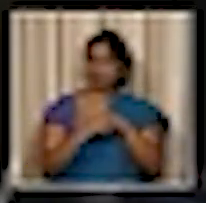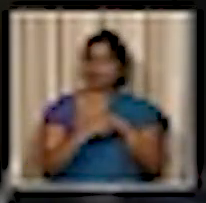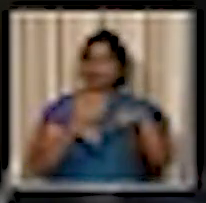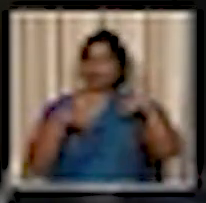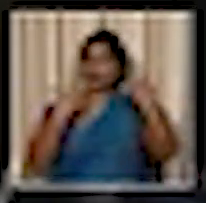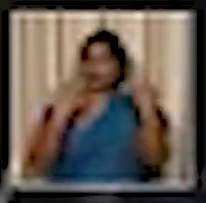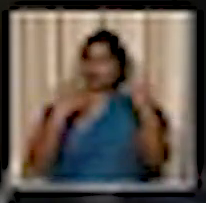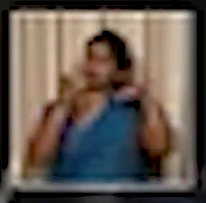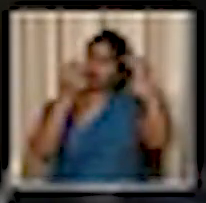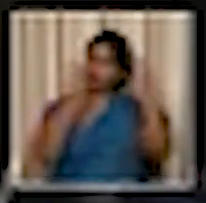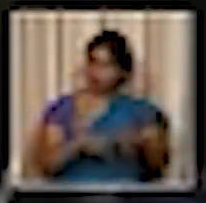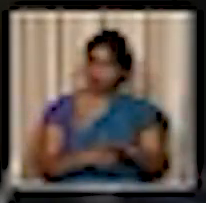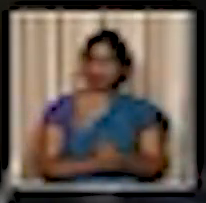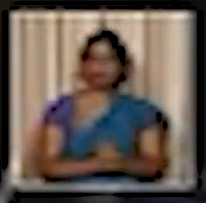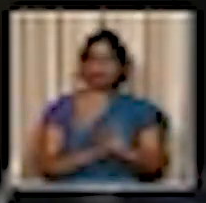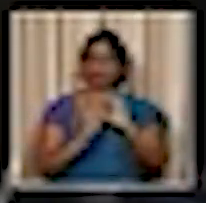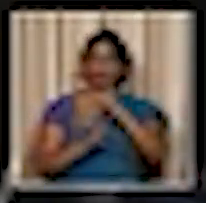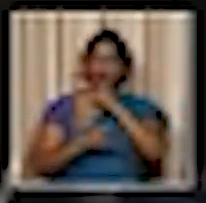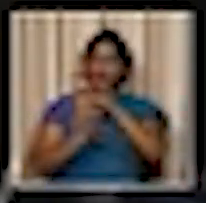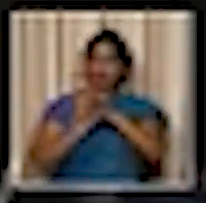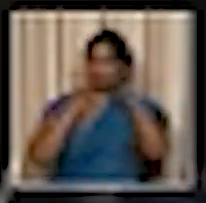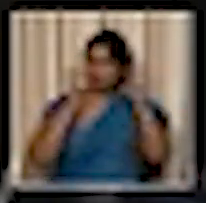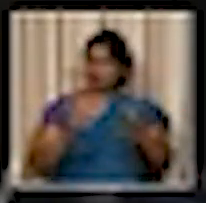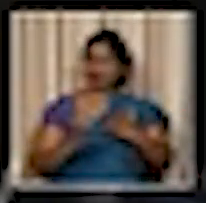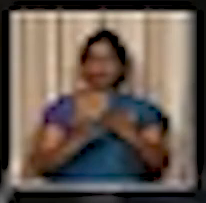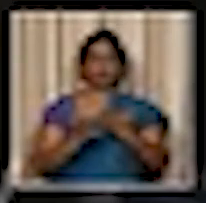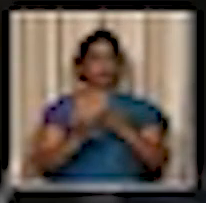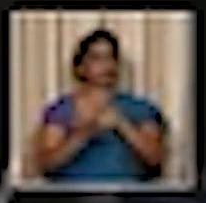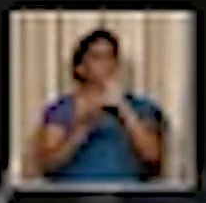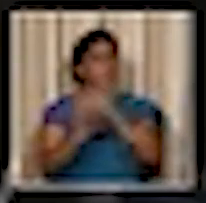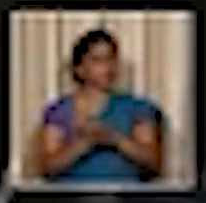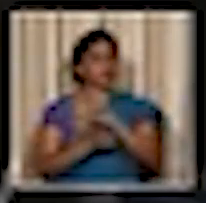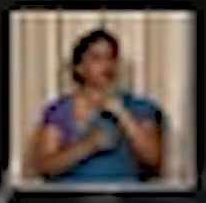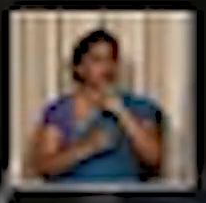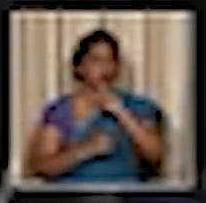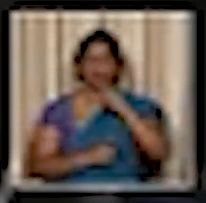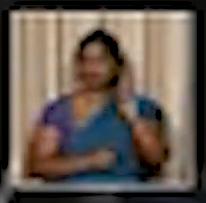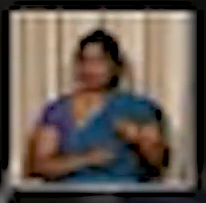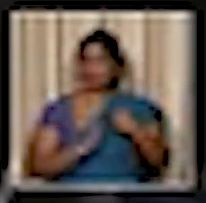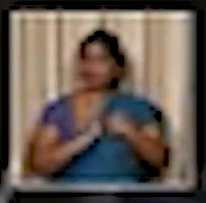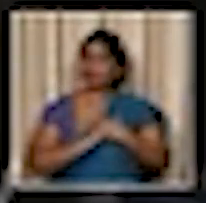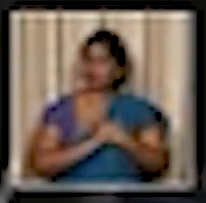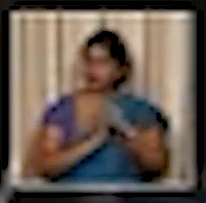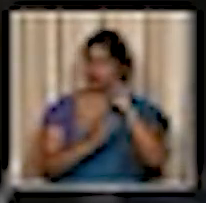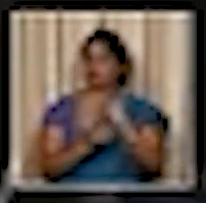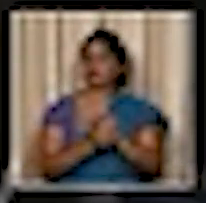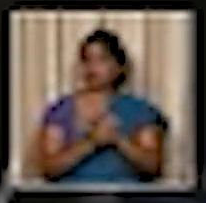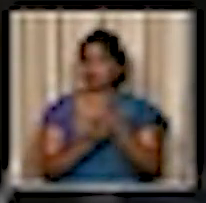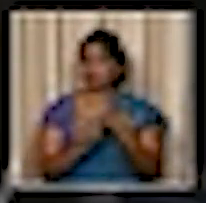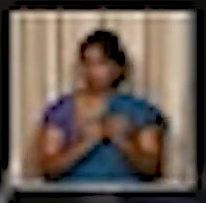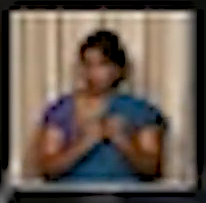6ක් අපි අකර්මණ්‍ය කරලා තිබුණා. නඩු විශාල සංඛ්‍යාවක් පැවරුවා. අධිකරණයේ මිනිසුරුන්ගේ ගෞරවය ආරක්ෂා කරන්න ඕන